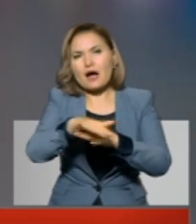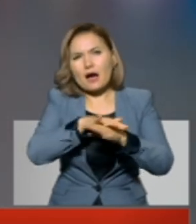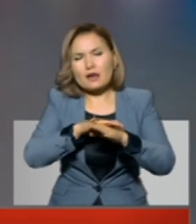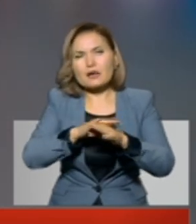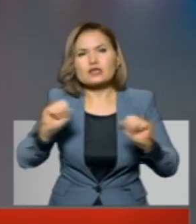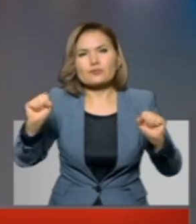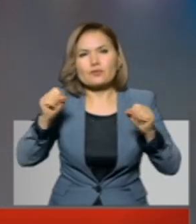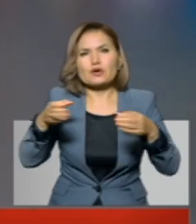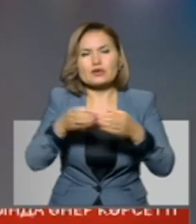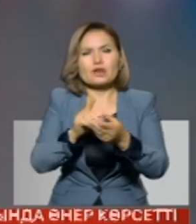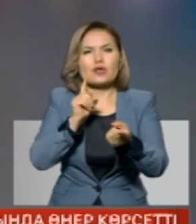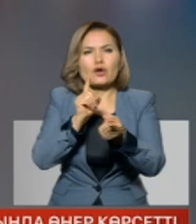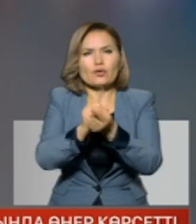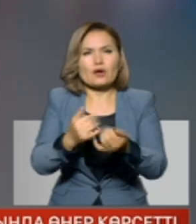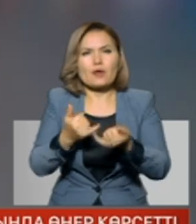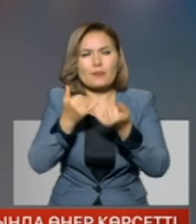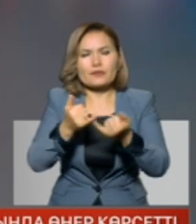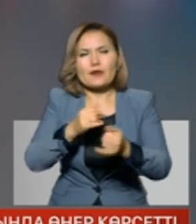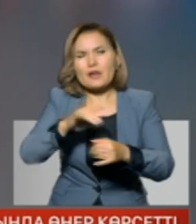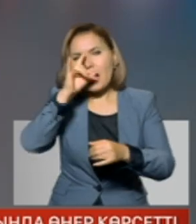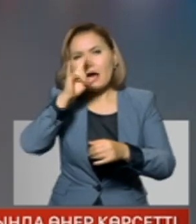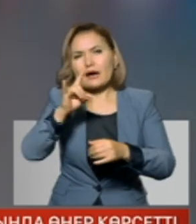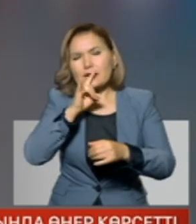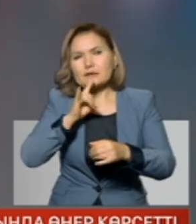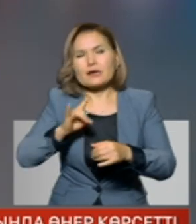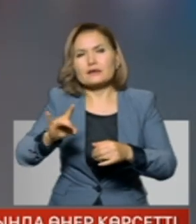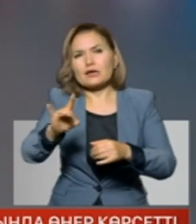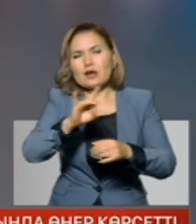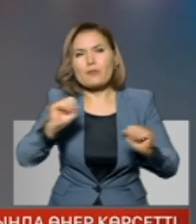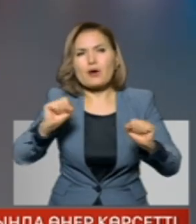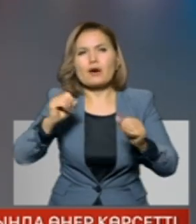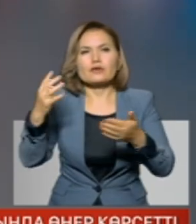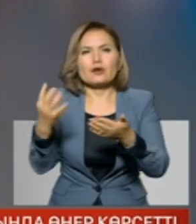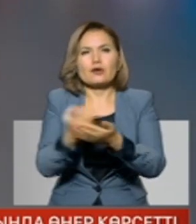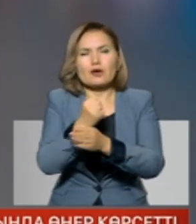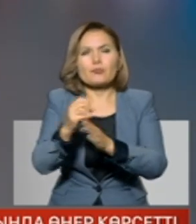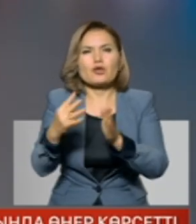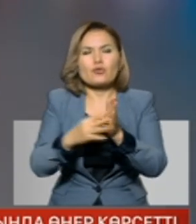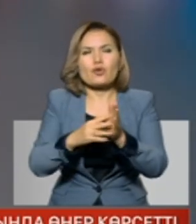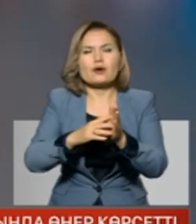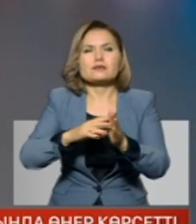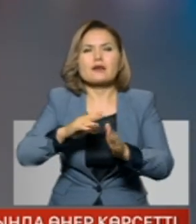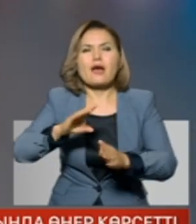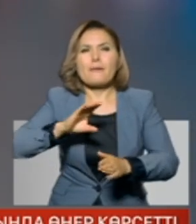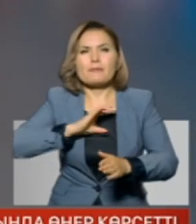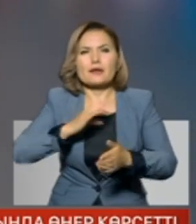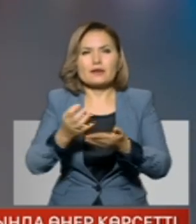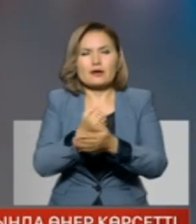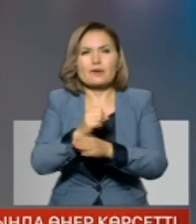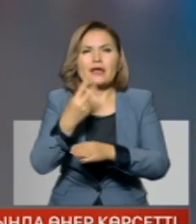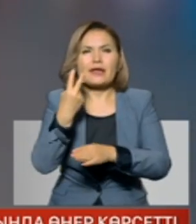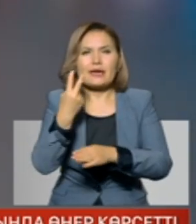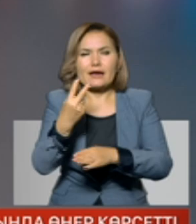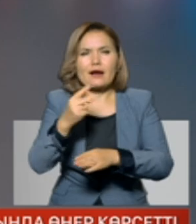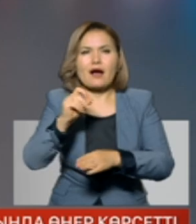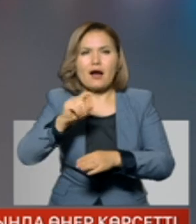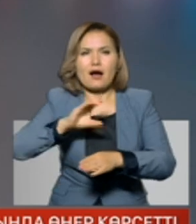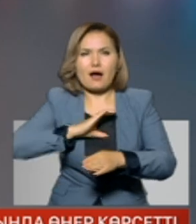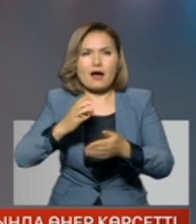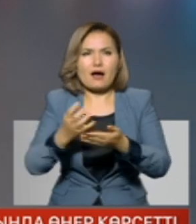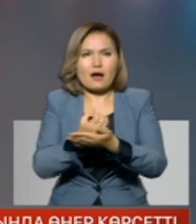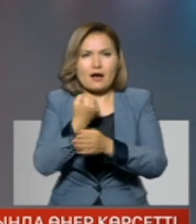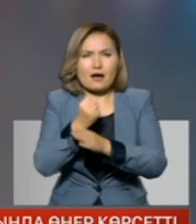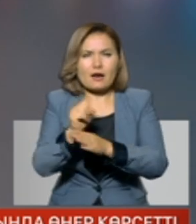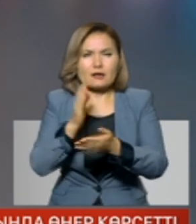алды. Париж төрінде жерлестеріміз ел қоржынына 9 медаль салған еді. Оның 2-і алтын. Самал Қабышеваның